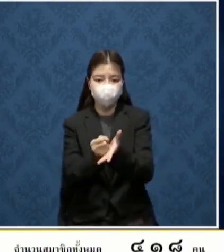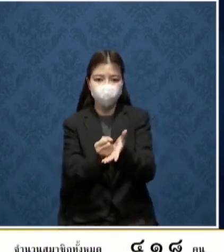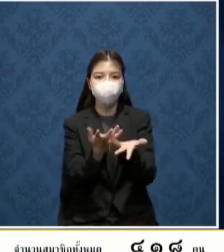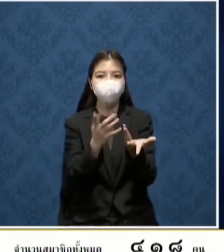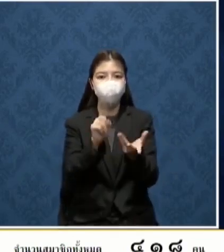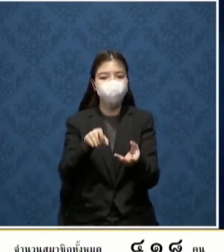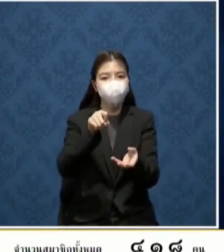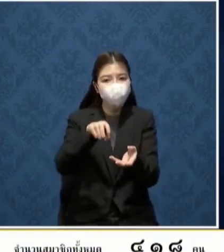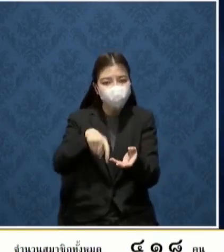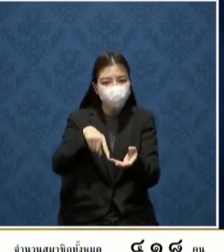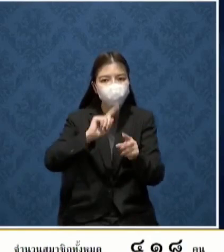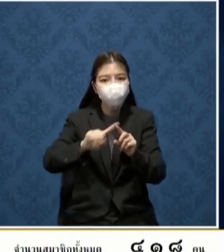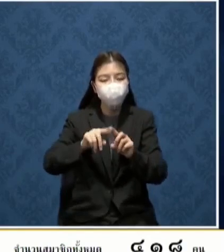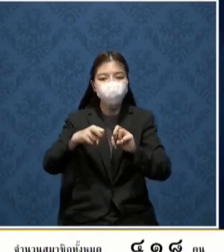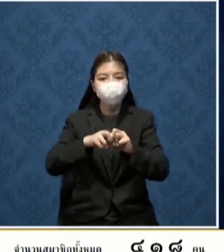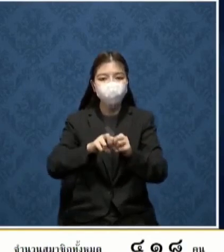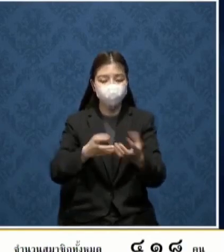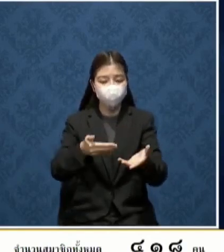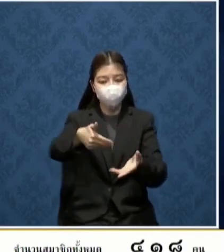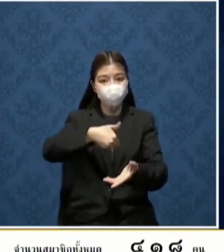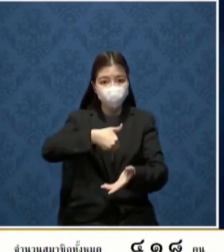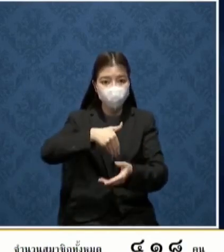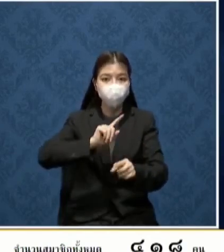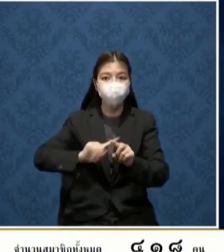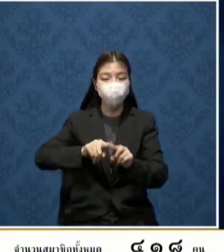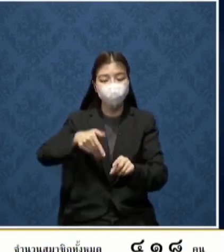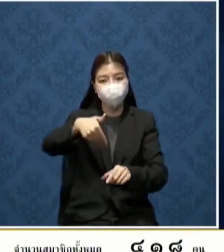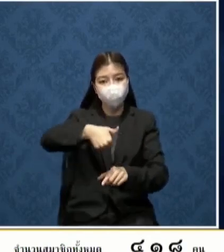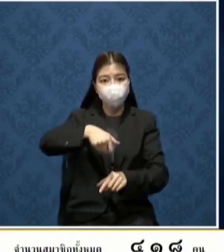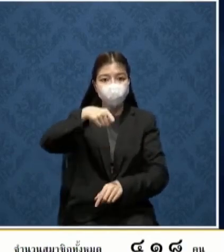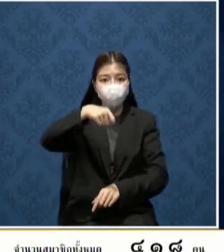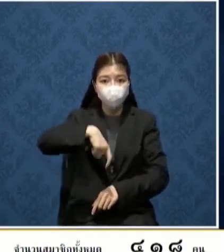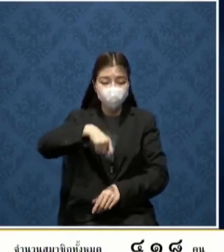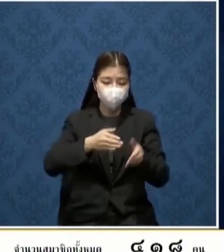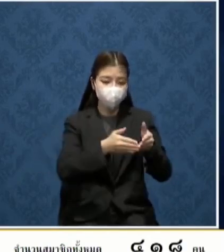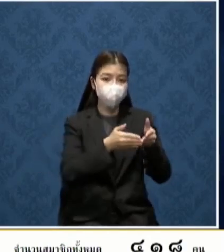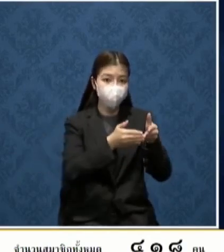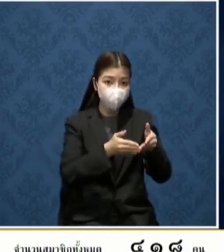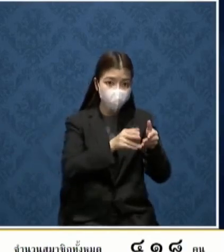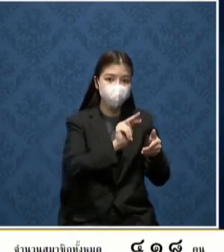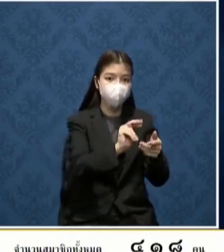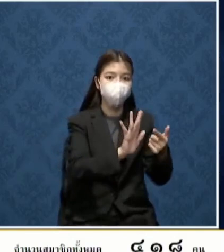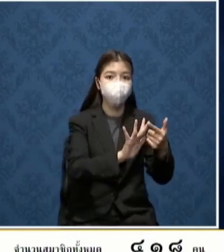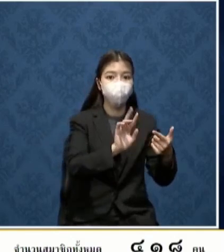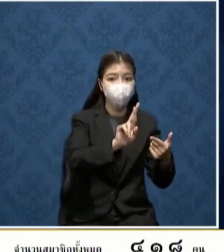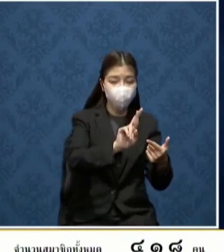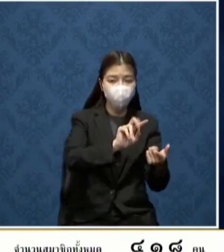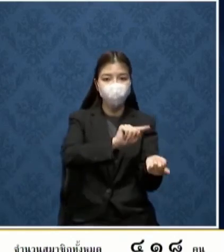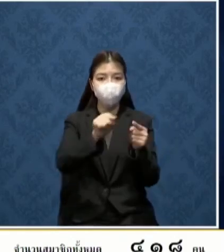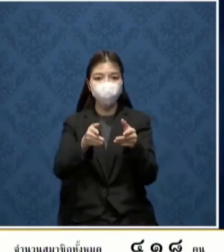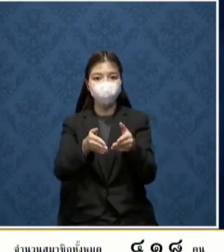ตามสไทนะคร ทานประทานนคหนังสือนะครั ขอรับการส่อมแซมของเหลือหวงนาเรสวน ต่อกลมอูตหารเลือ